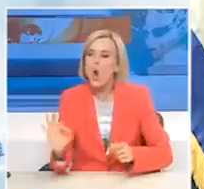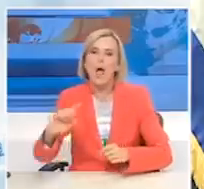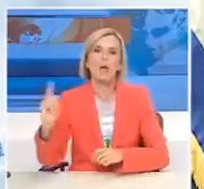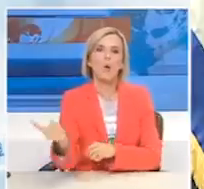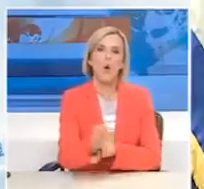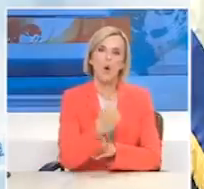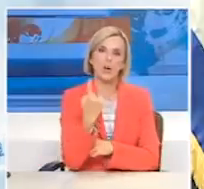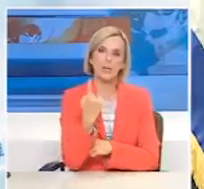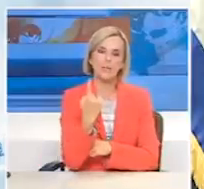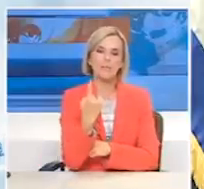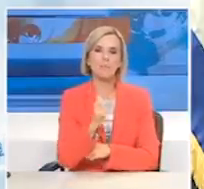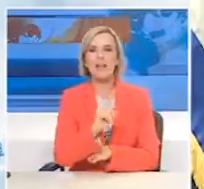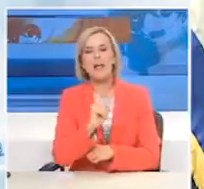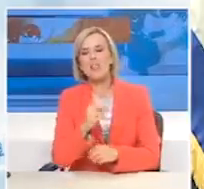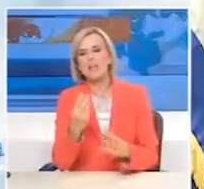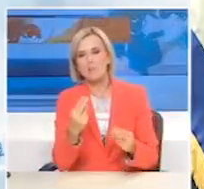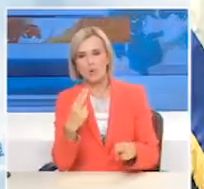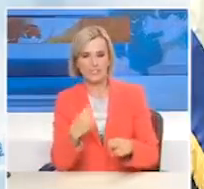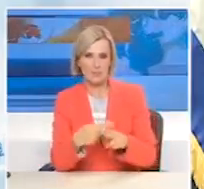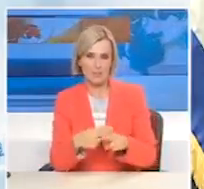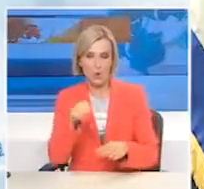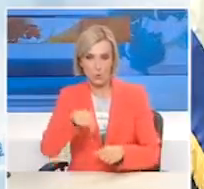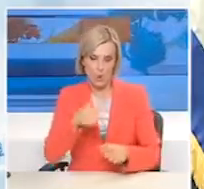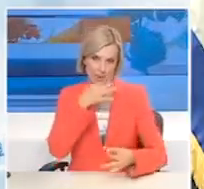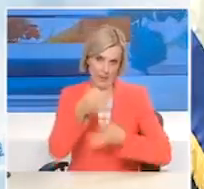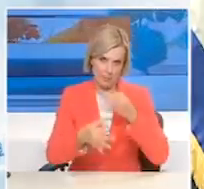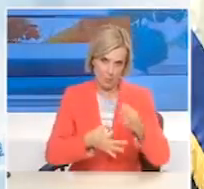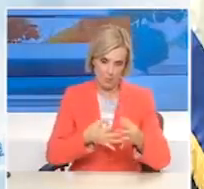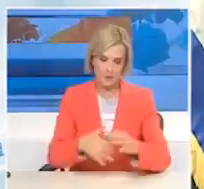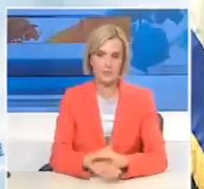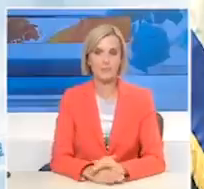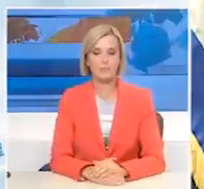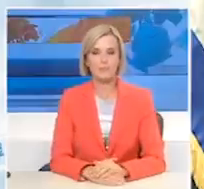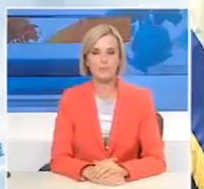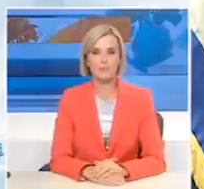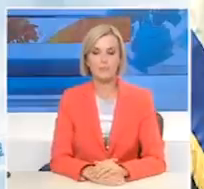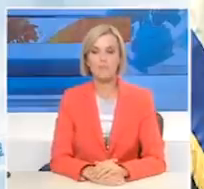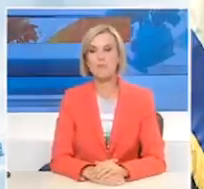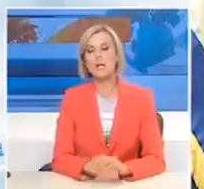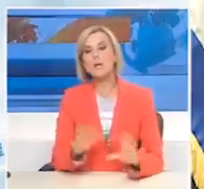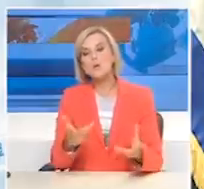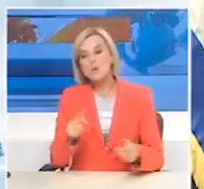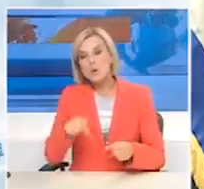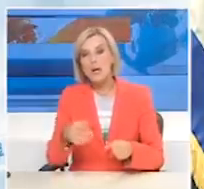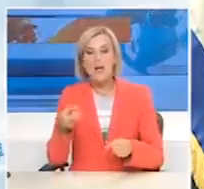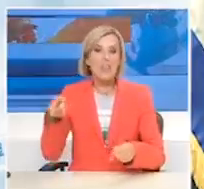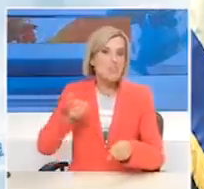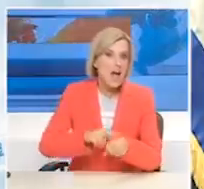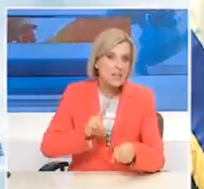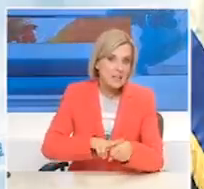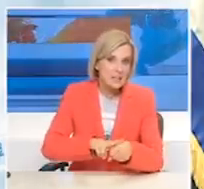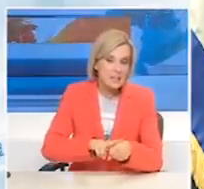σημασία επιδημιολογική, δεν είναι τόσο μεγάλη σημασία του για τώρα. Τώρα, όσον αφορά θανάτους που να οφείλονταν σε αυτό και σε αυτή την